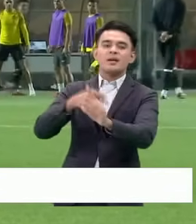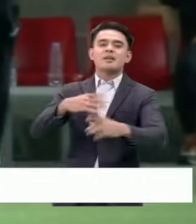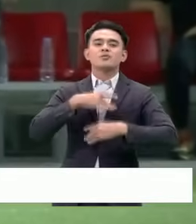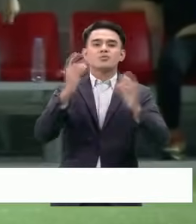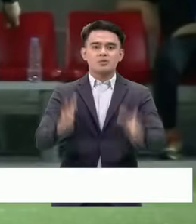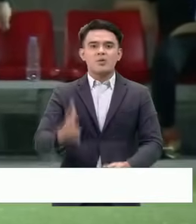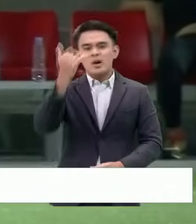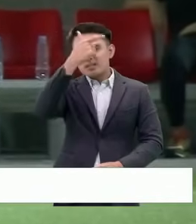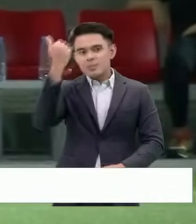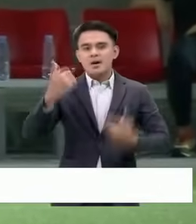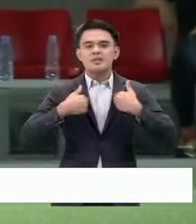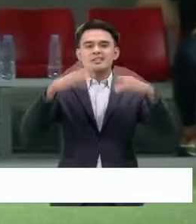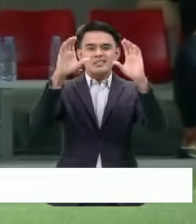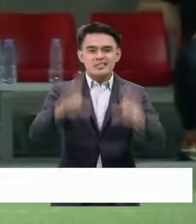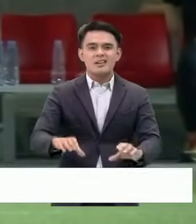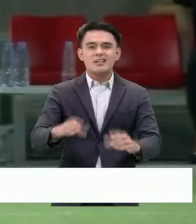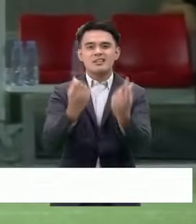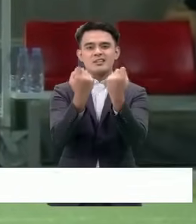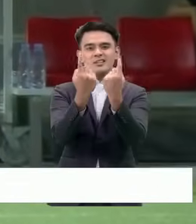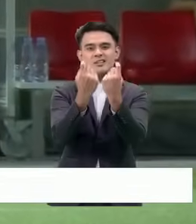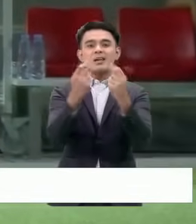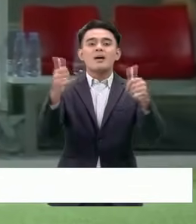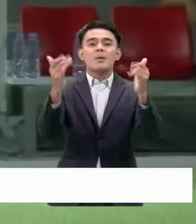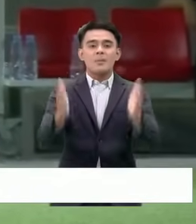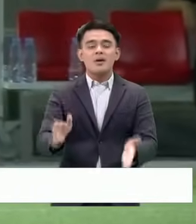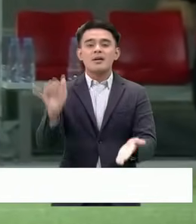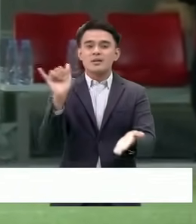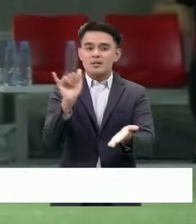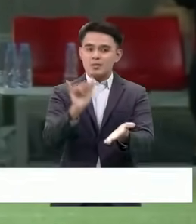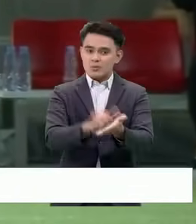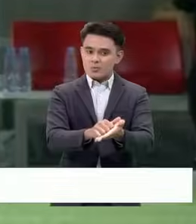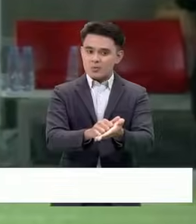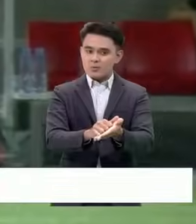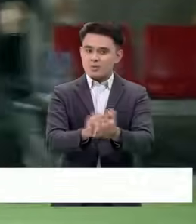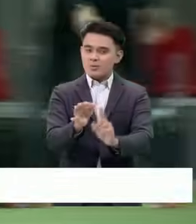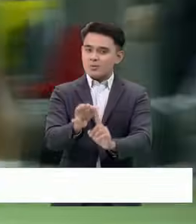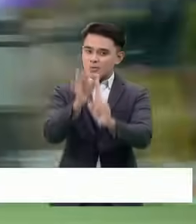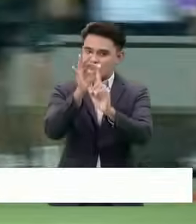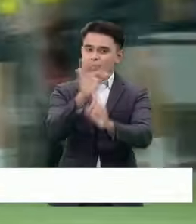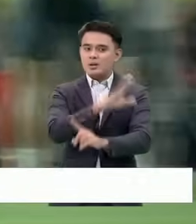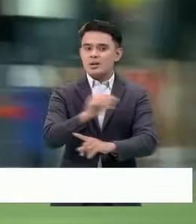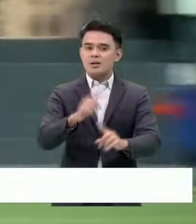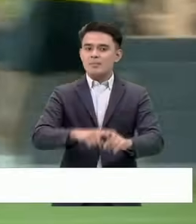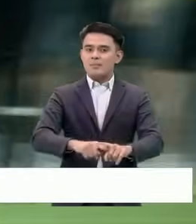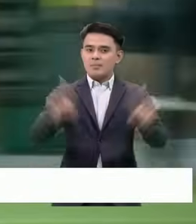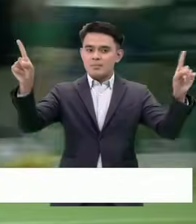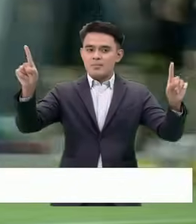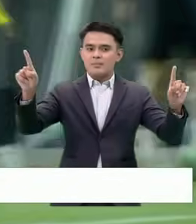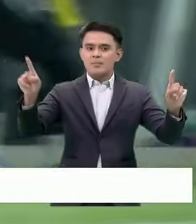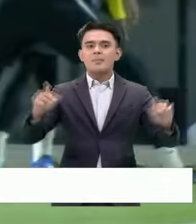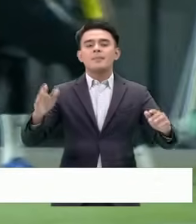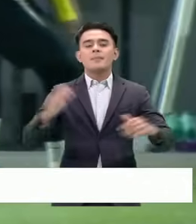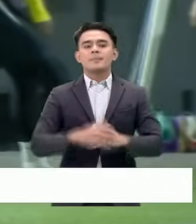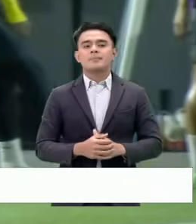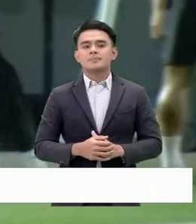percaturan taktikal dan kesebelasan yang diturunkan dianggap unik dan berlainan daripada rata-rata